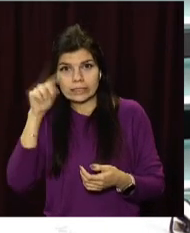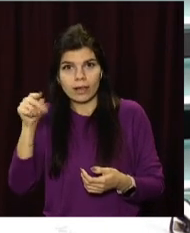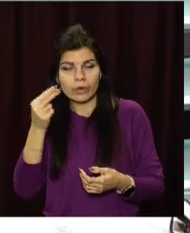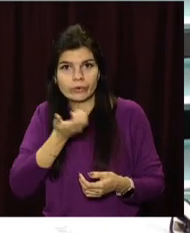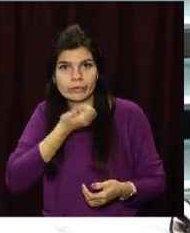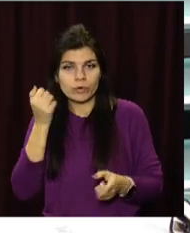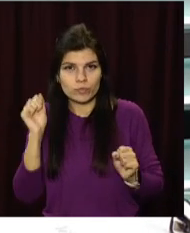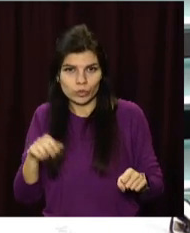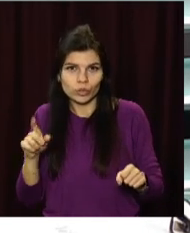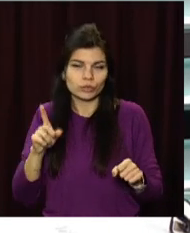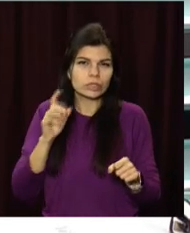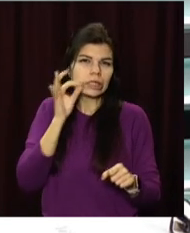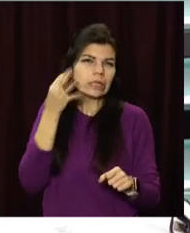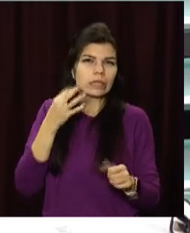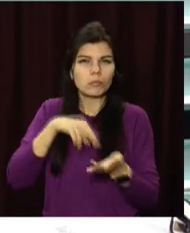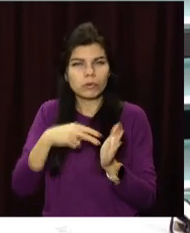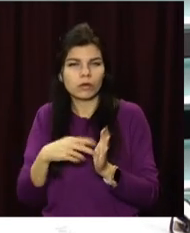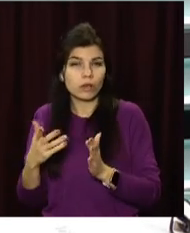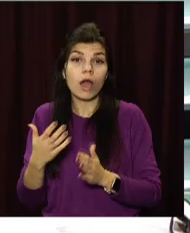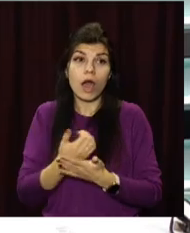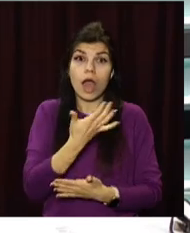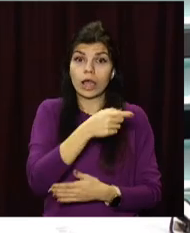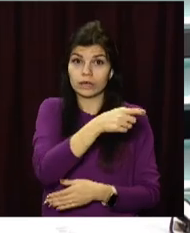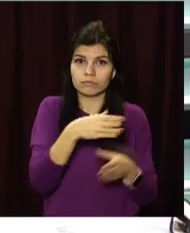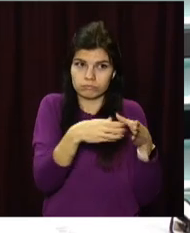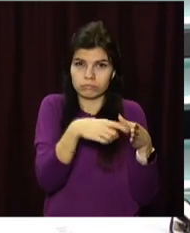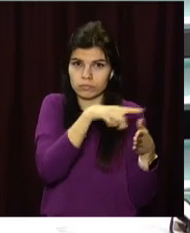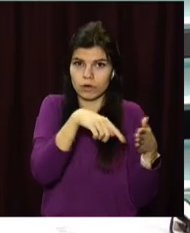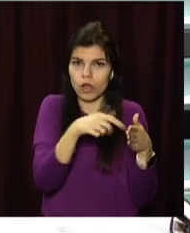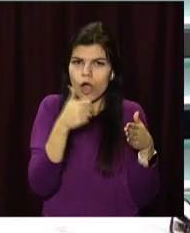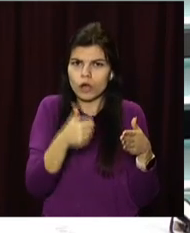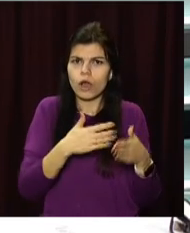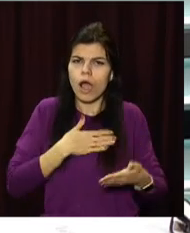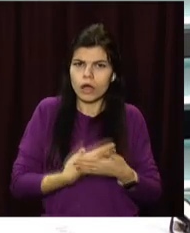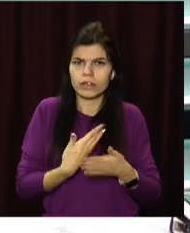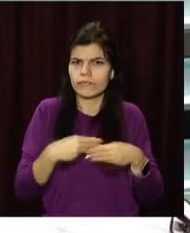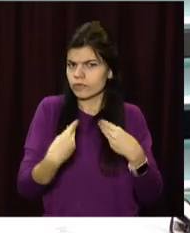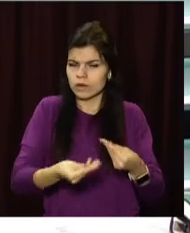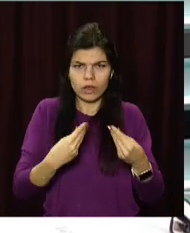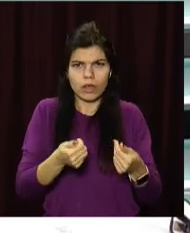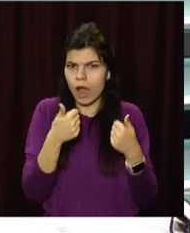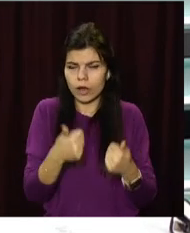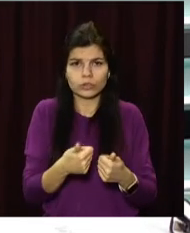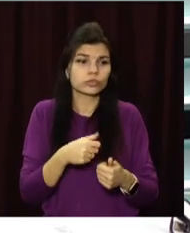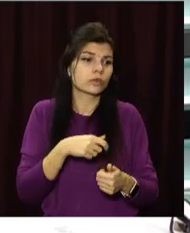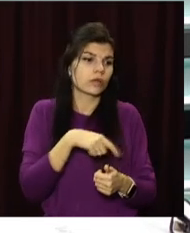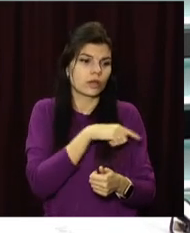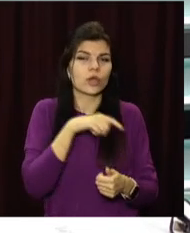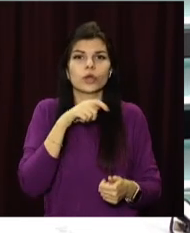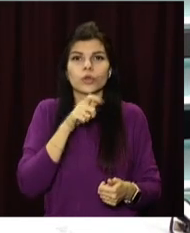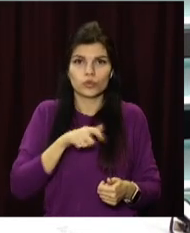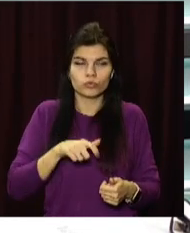себе більш привабливу пропозицію, більш гарну ціну, більш якісний сервіс, вони будуть змушені в умовах ринку так